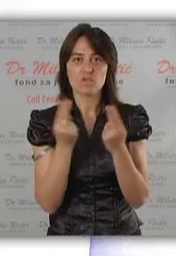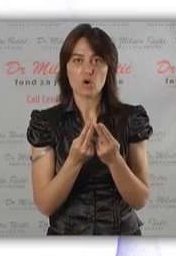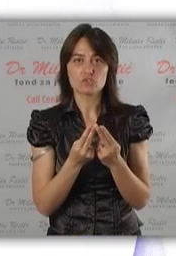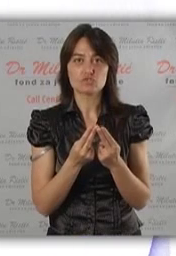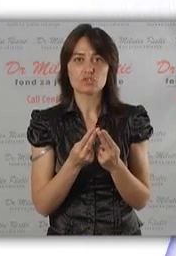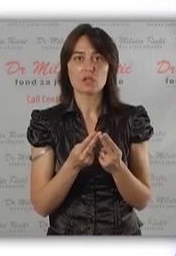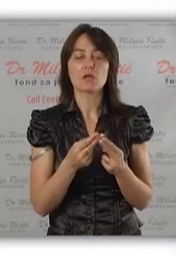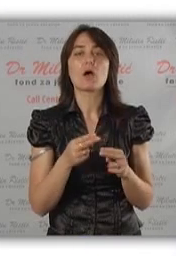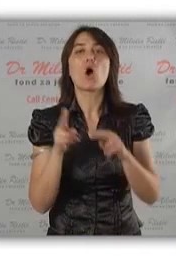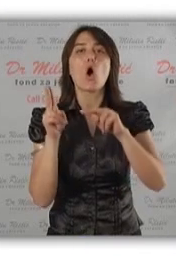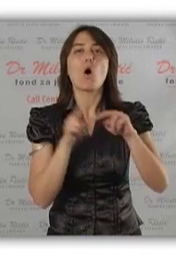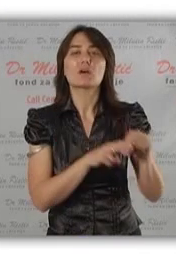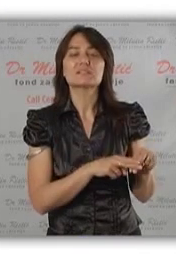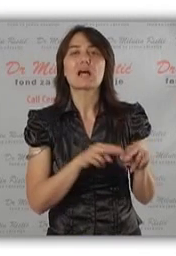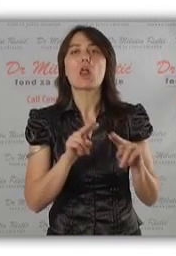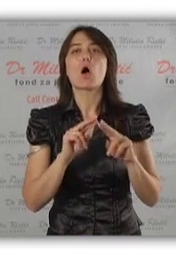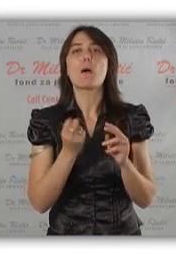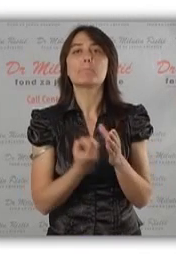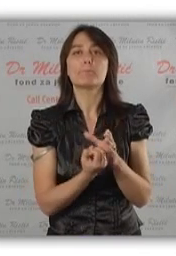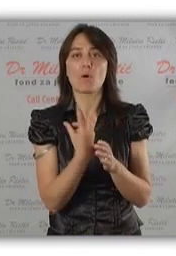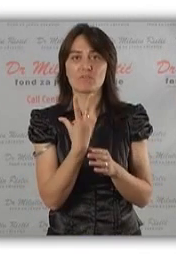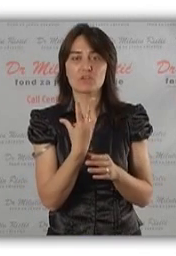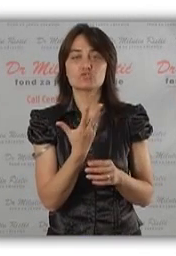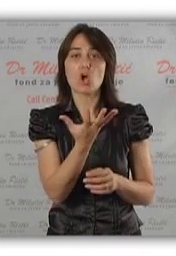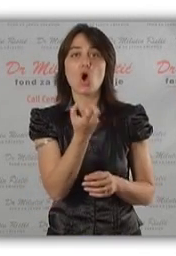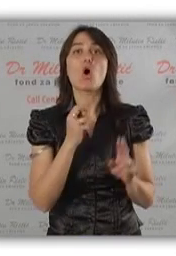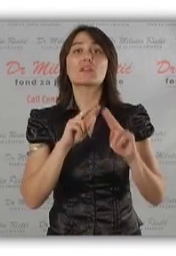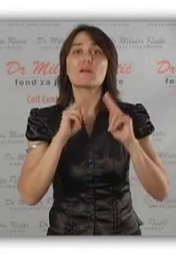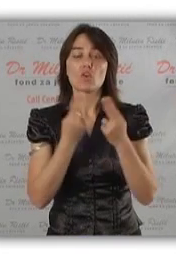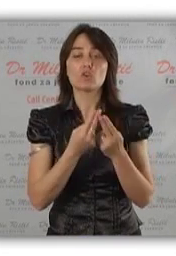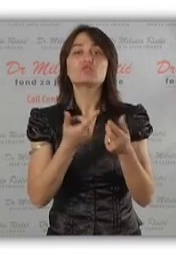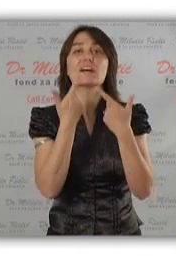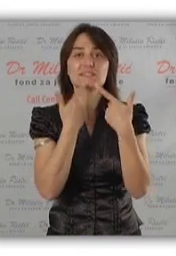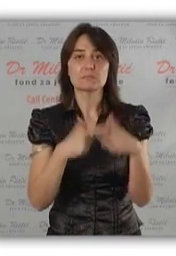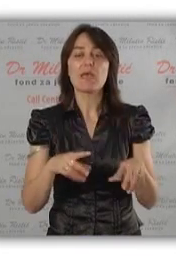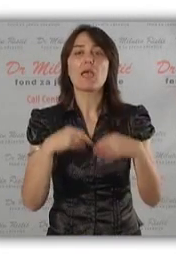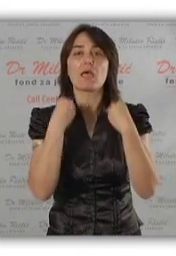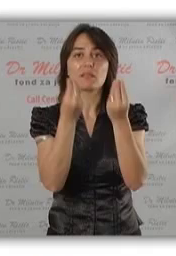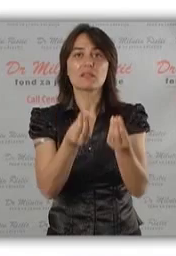isključiti sveže voće, svež ostalo povrće,